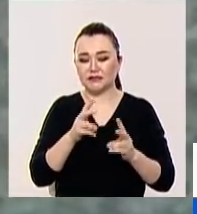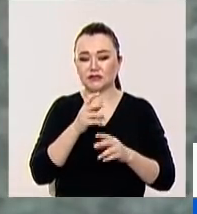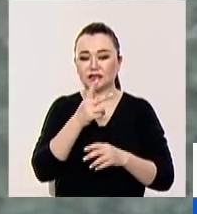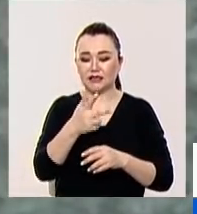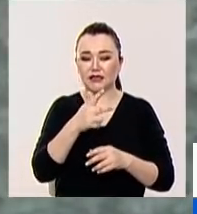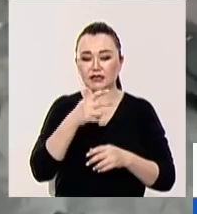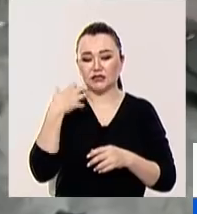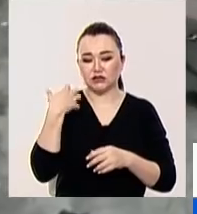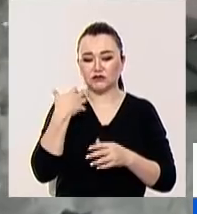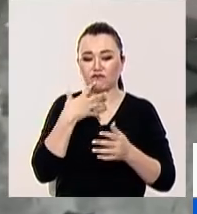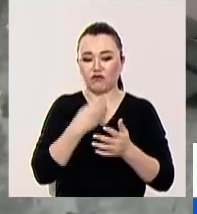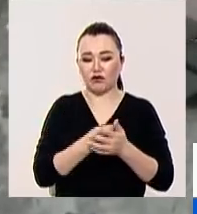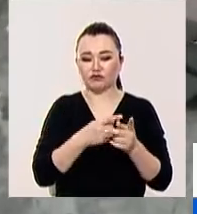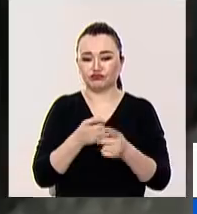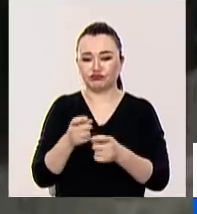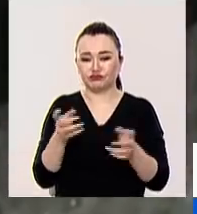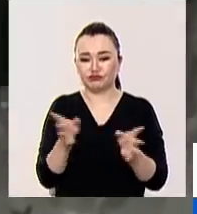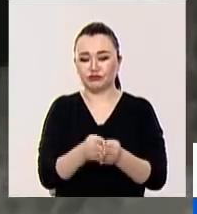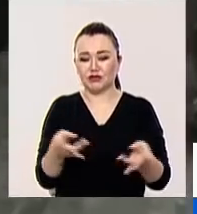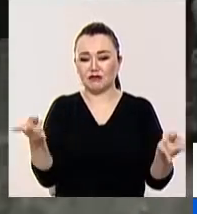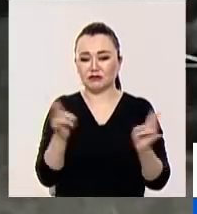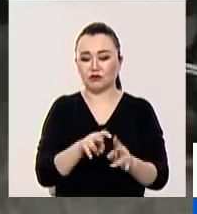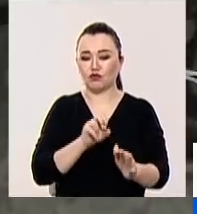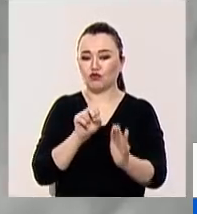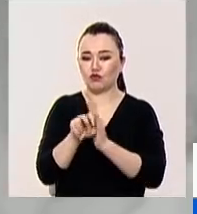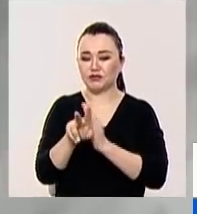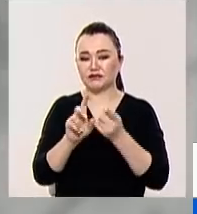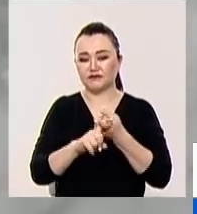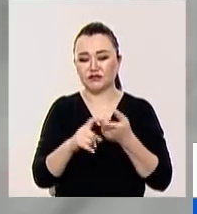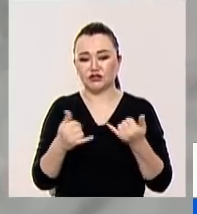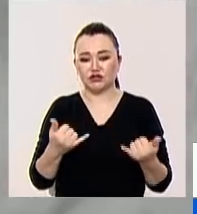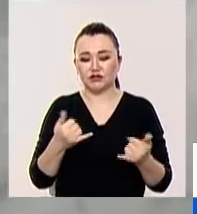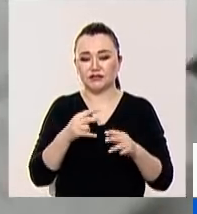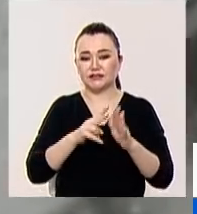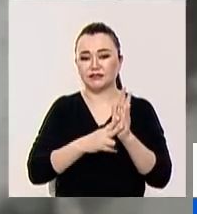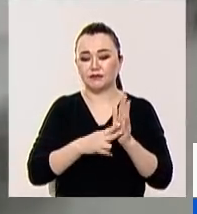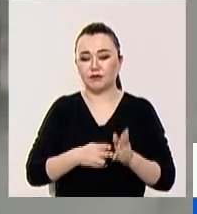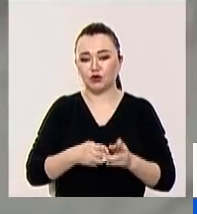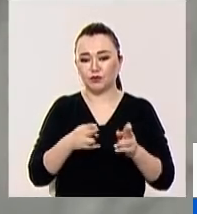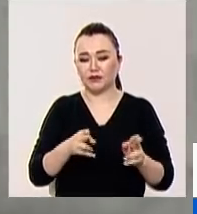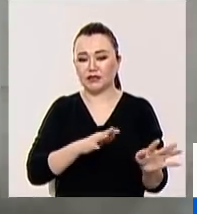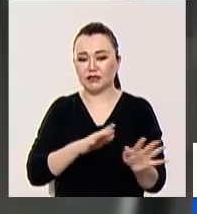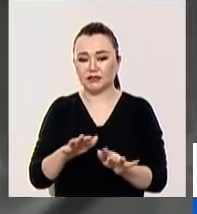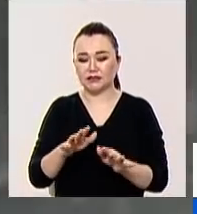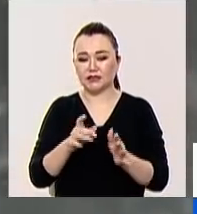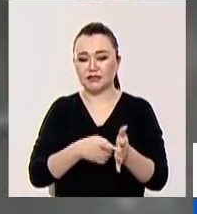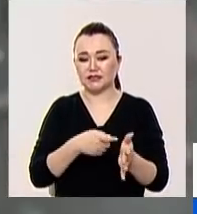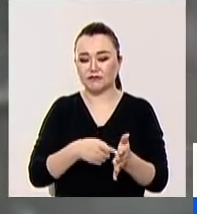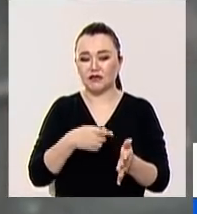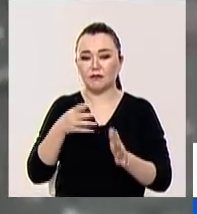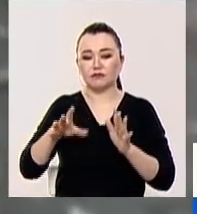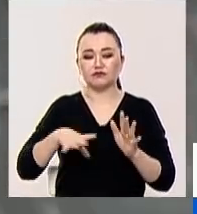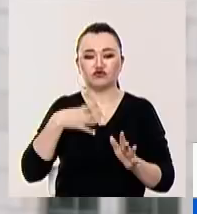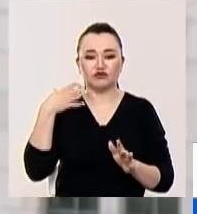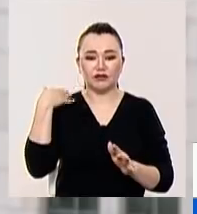өз мекемелерін қаруымен қоса тастап қашып кеткен. Осыған байланысты қазір 7 қылмыстық іс қозғалған. Бұдан бөлек бұрынғы